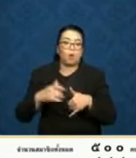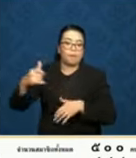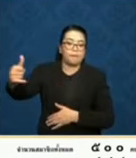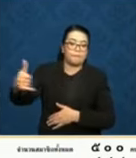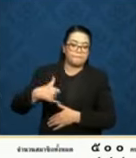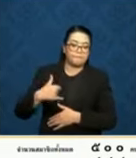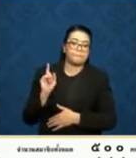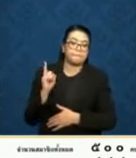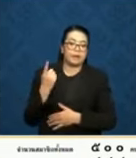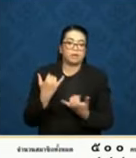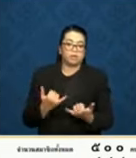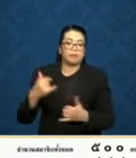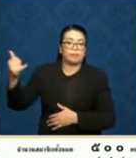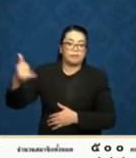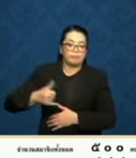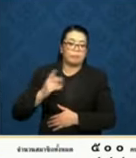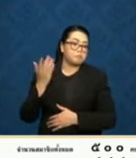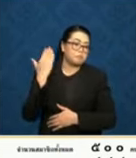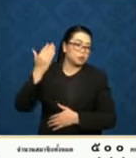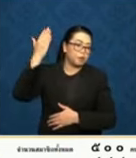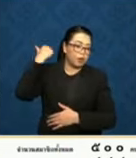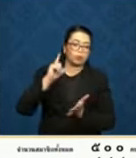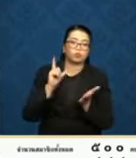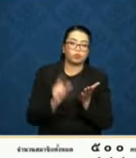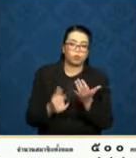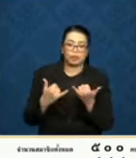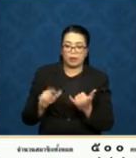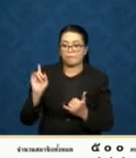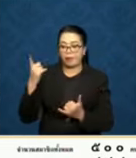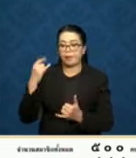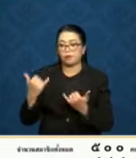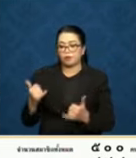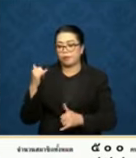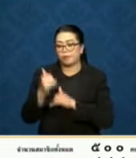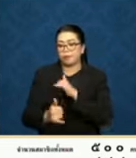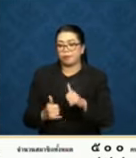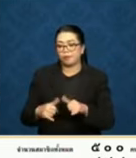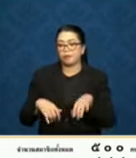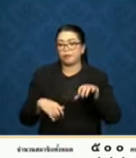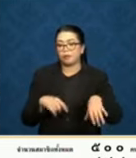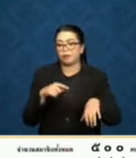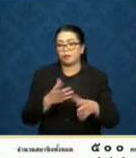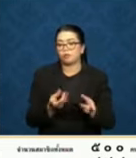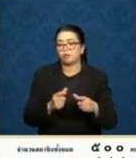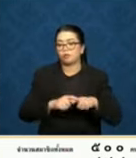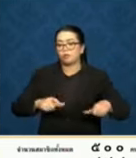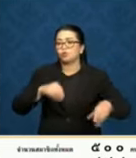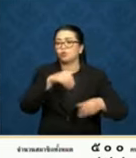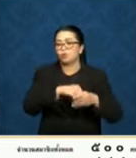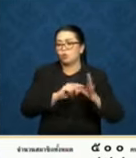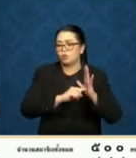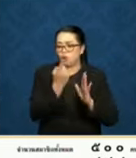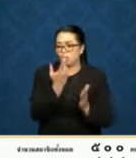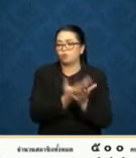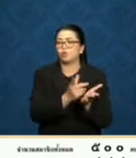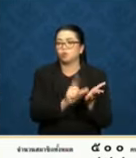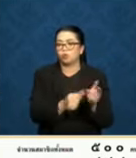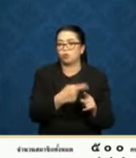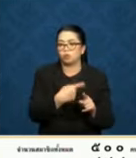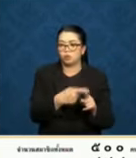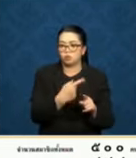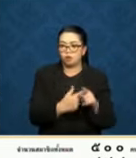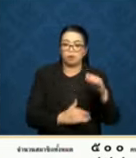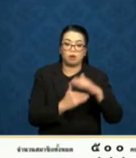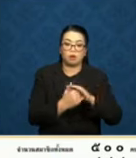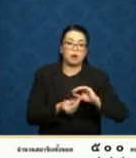มาในปจจุบันนะครัเพระว่าพี่น้องประชาชทอยู่ในพ้นที่ของการเคหะนั้นถ้าหากอยู่มาตงแต่ตอนแรก ค่าเช่าจะ